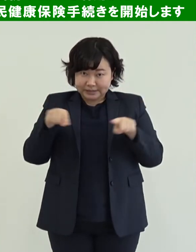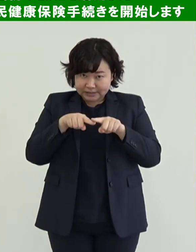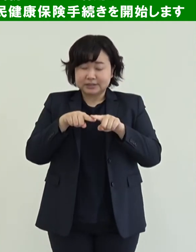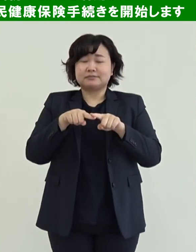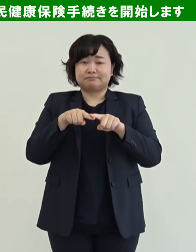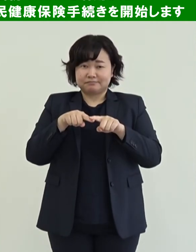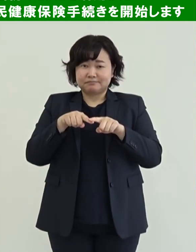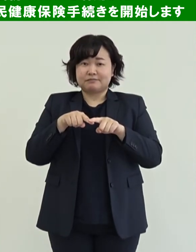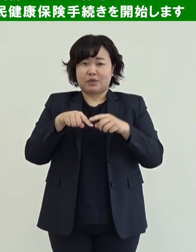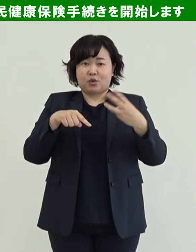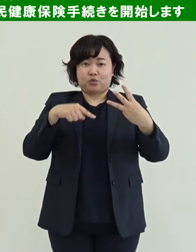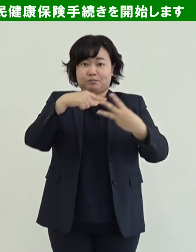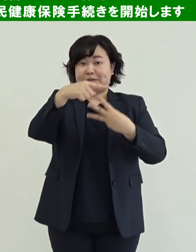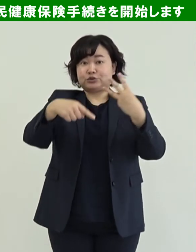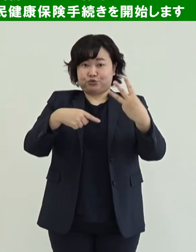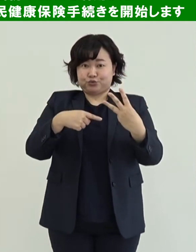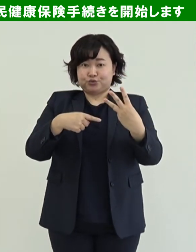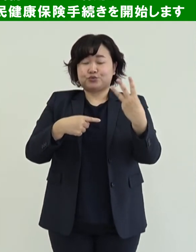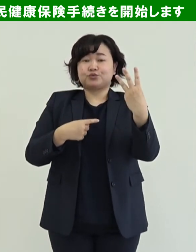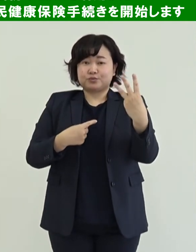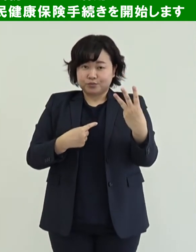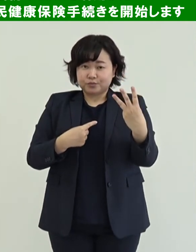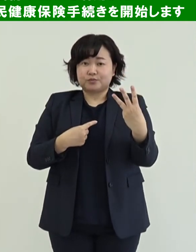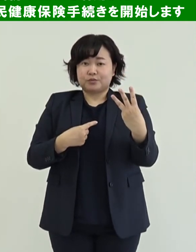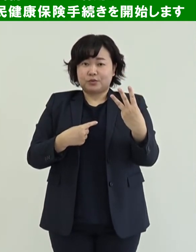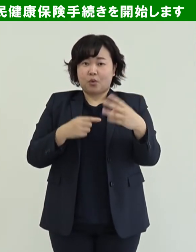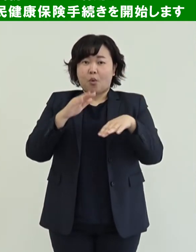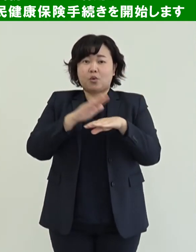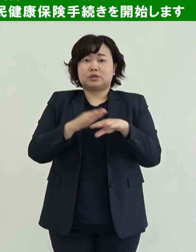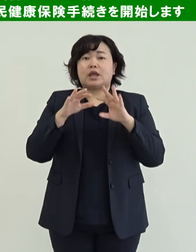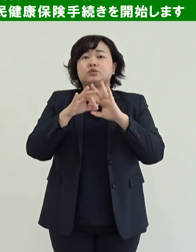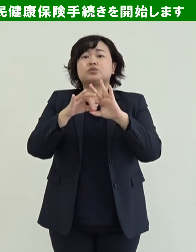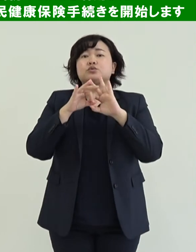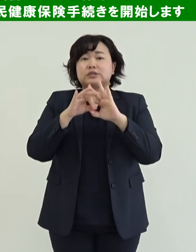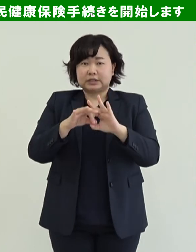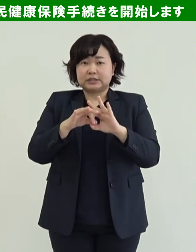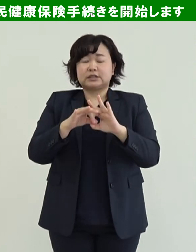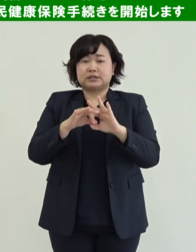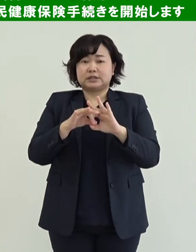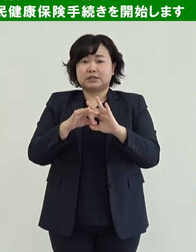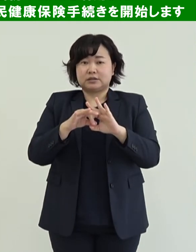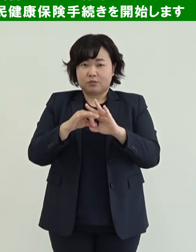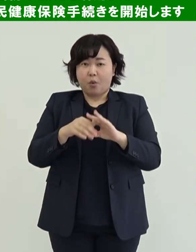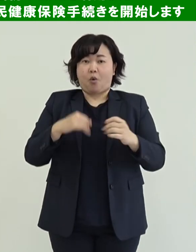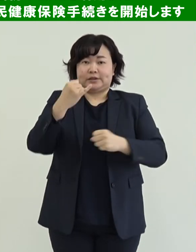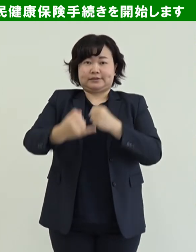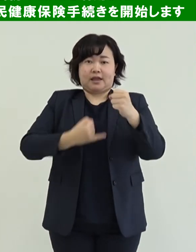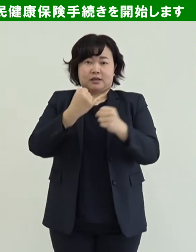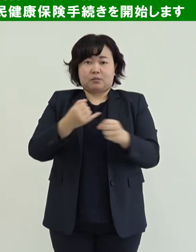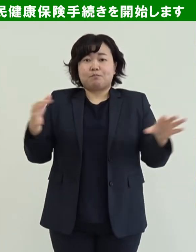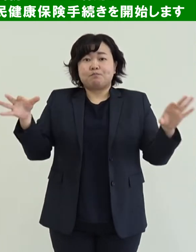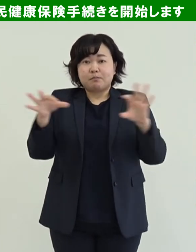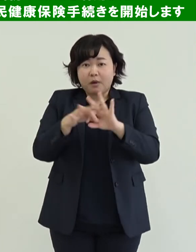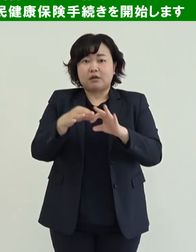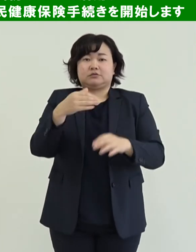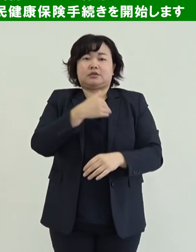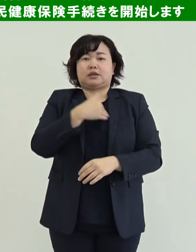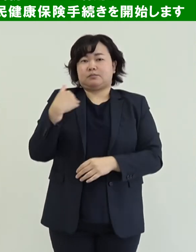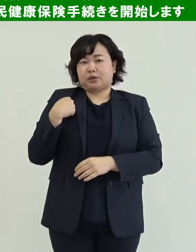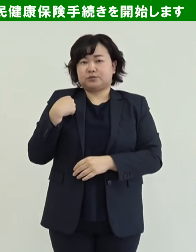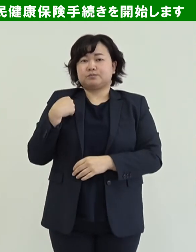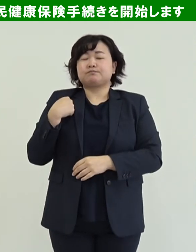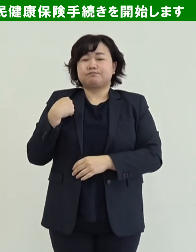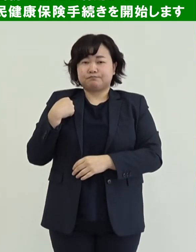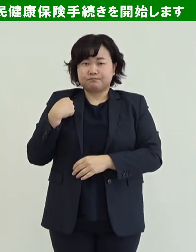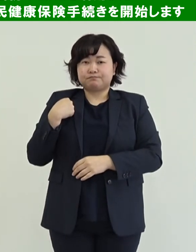a 認定証の交付申請この3つのですねあの作業についてええまあオンライン上でできるようになるということ